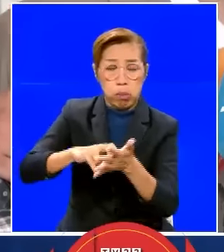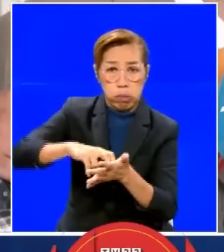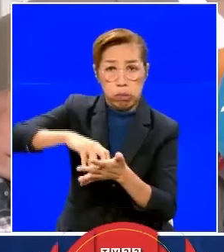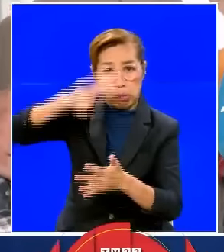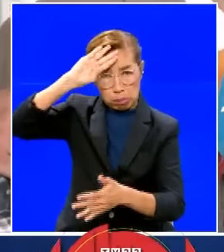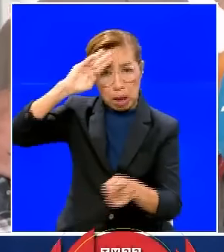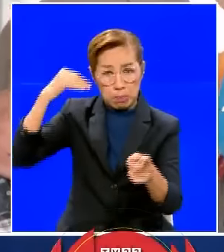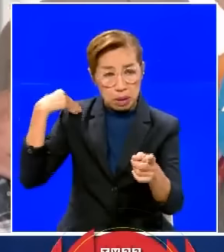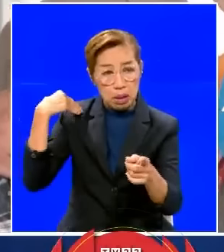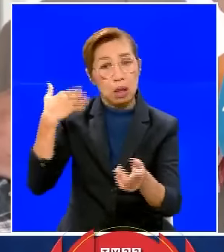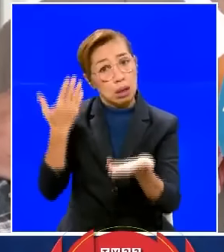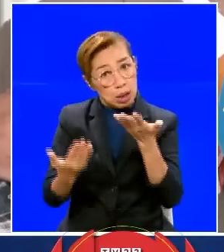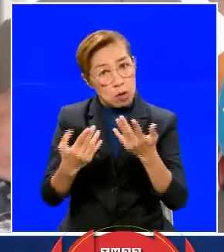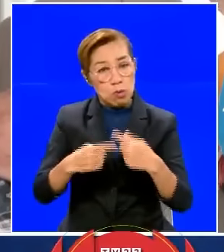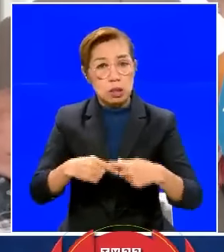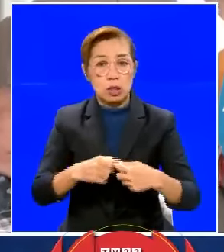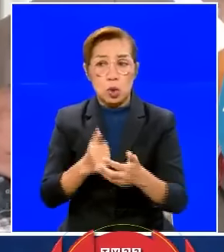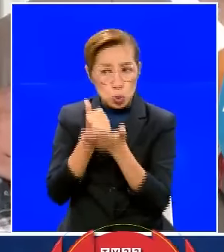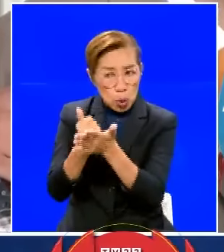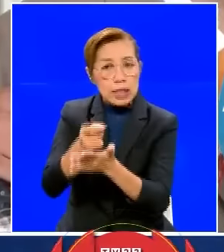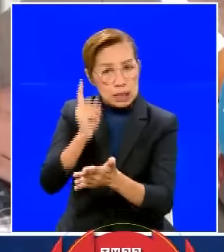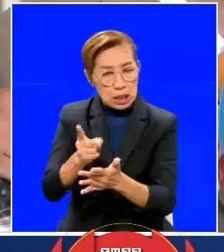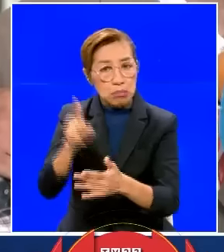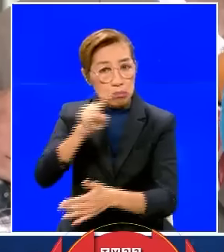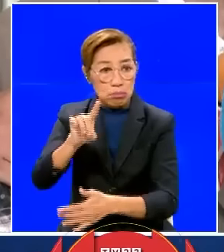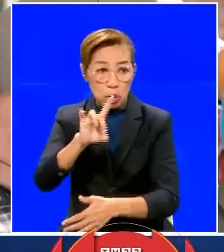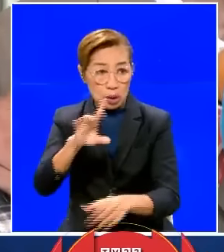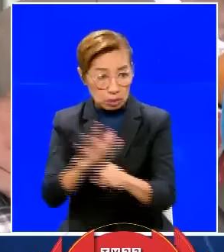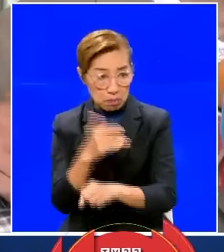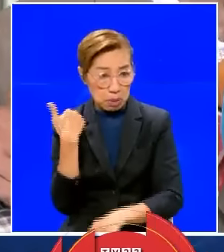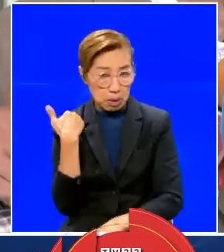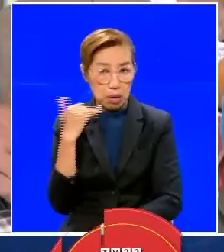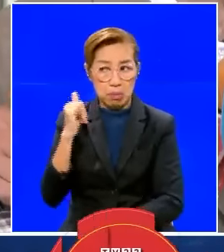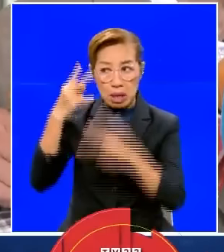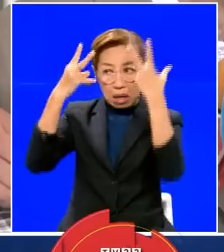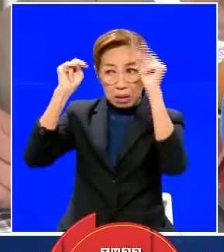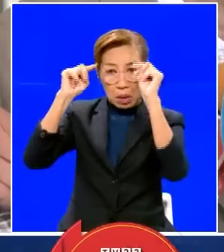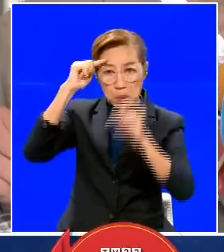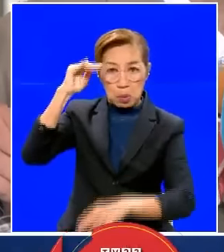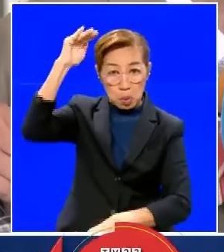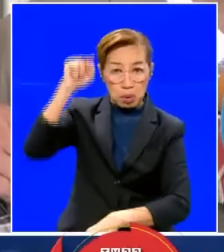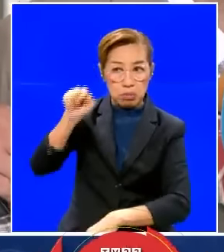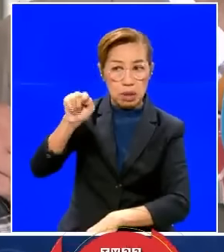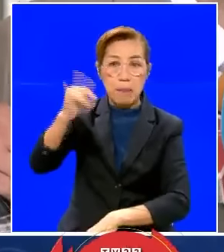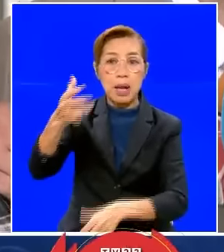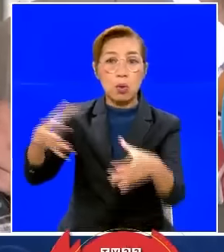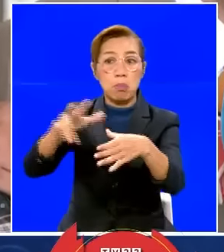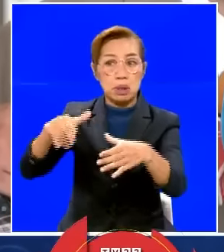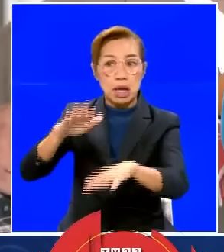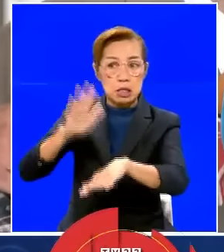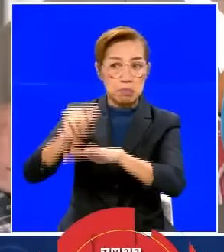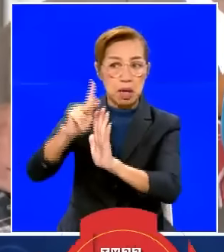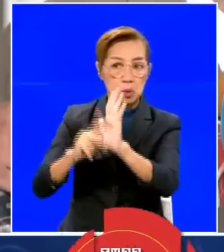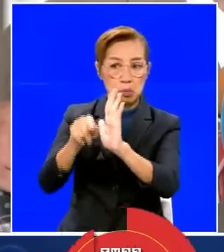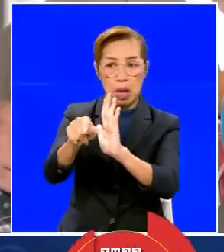หรืออาจจะเข้ามาช่วยจริงๆแต่จะช่วยได้ 100% มั้ยแล้วก็บอกว่าเอ๊ะนายกอาจจะไม่ไว้ใจมือกฎหมายพรรคเพื่อไทยหรือเปล่าก็เลยต้องไปขอ